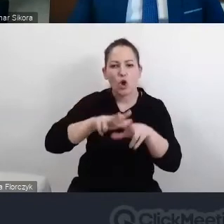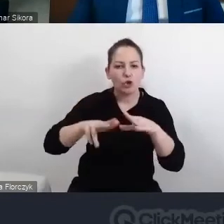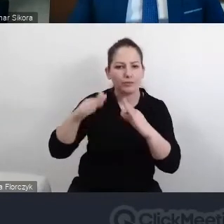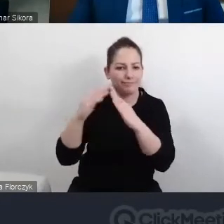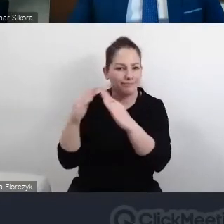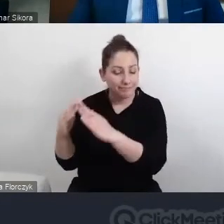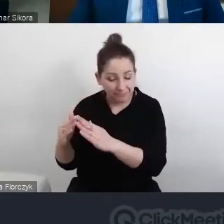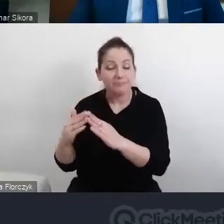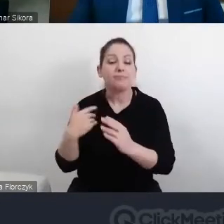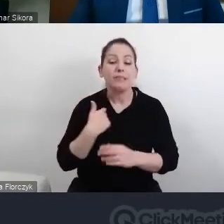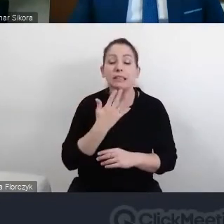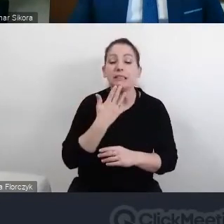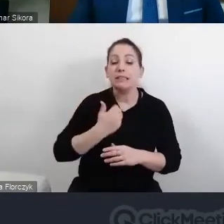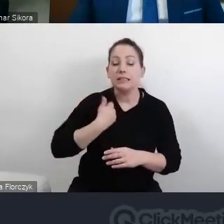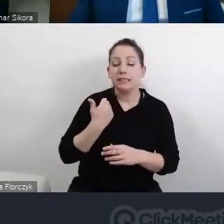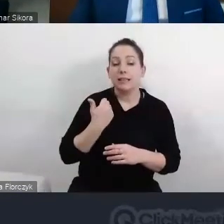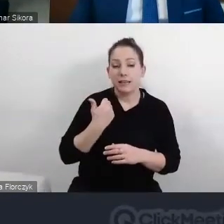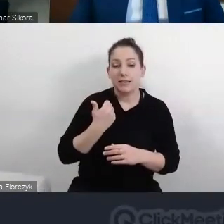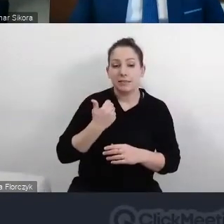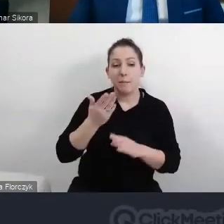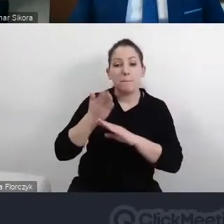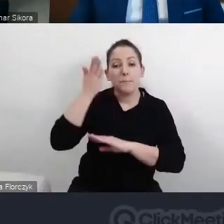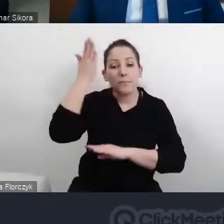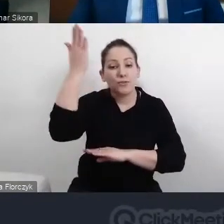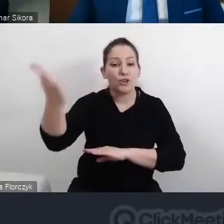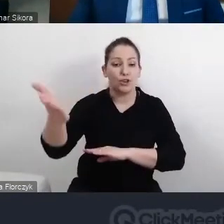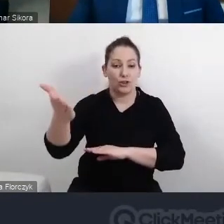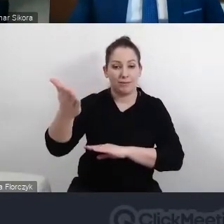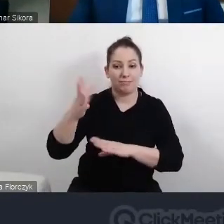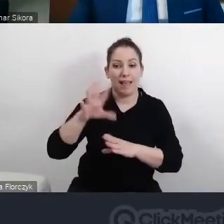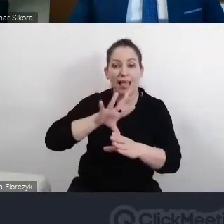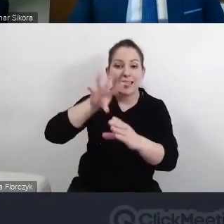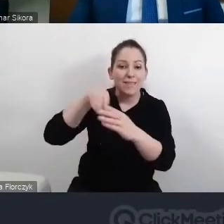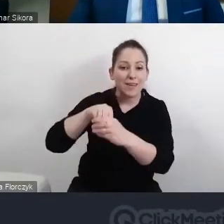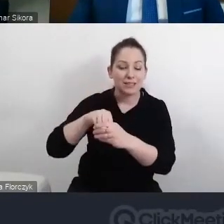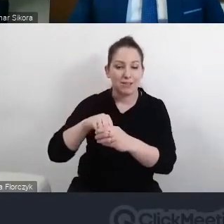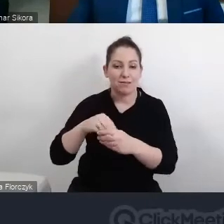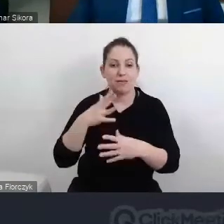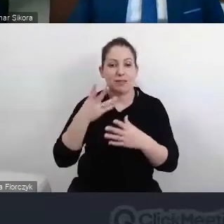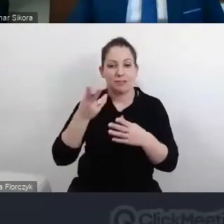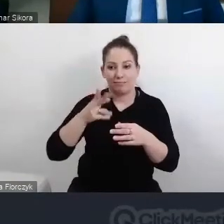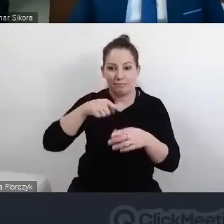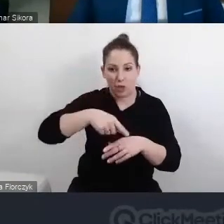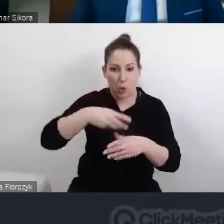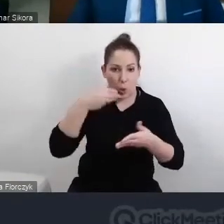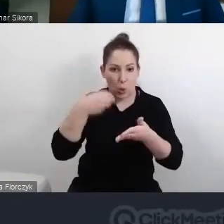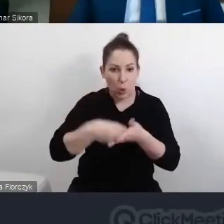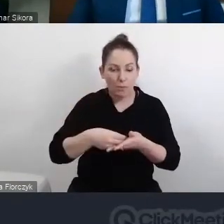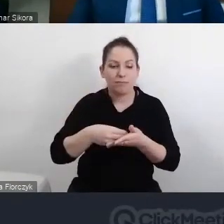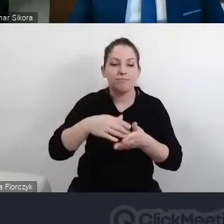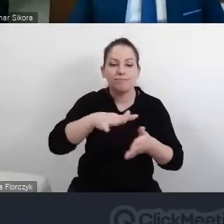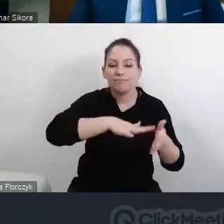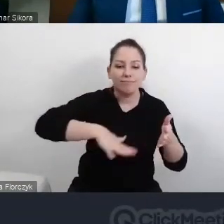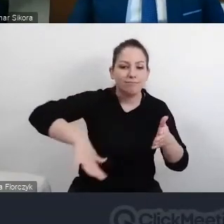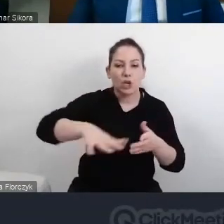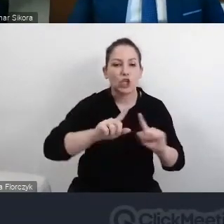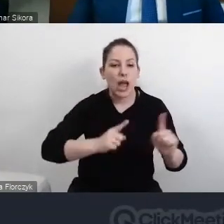Chcemy, aby przyszli inwestorzy, ci, którzy kupią działki na naszym